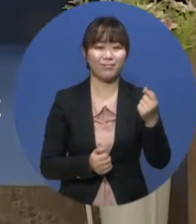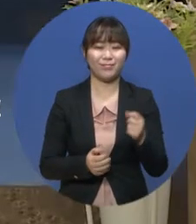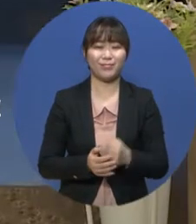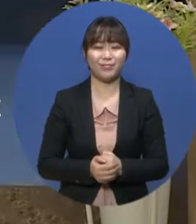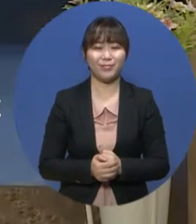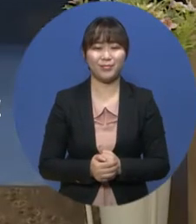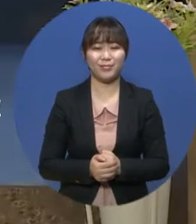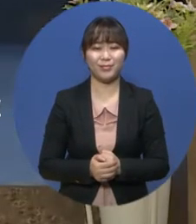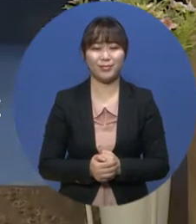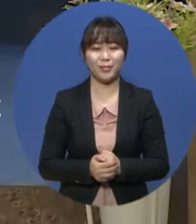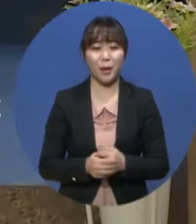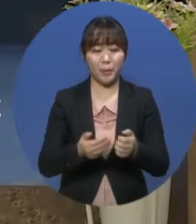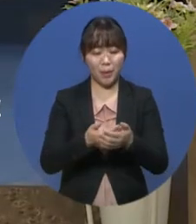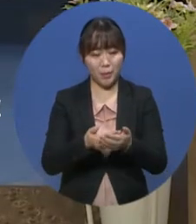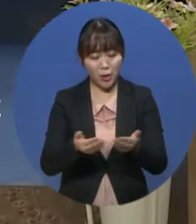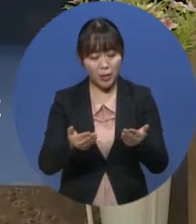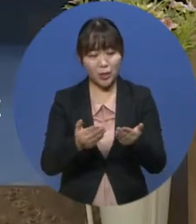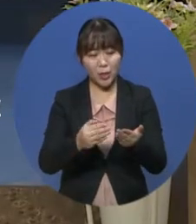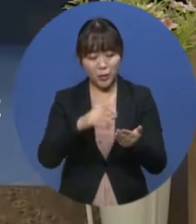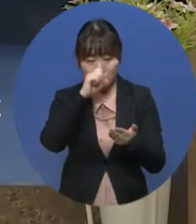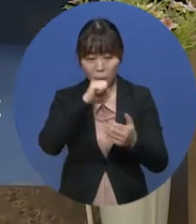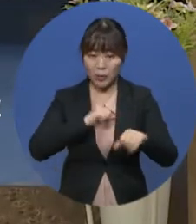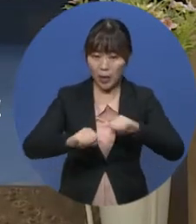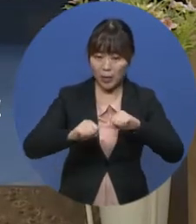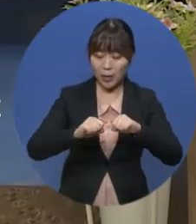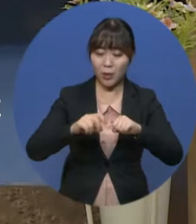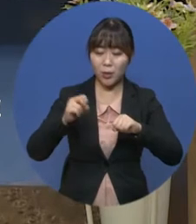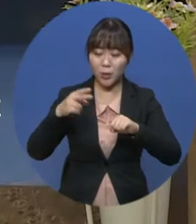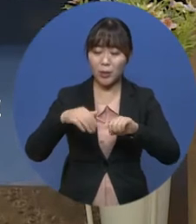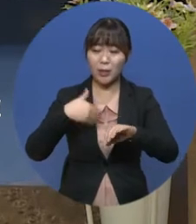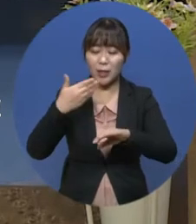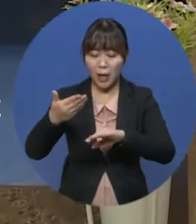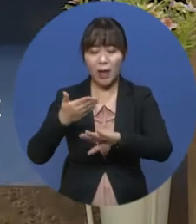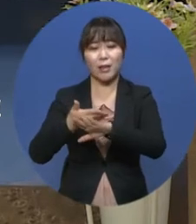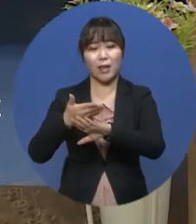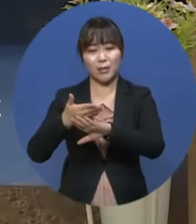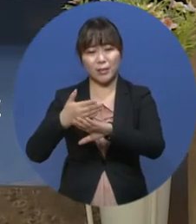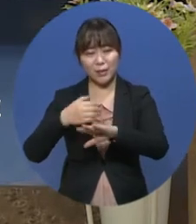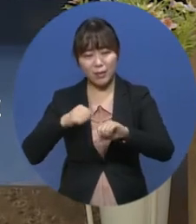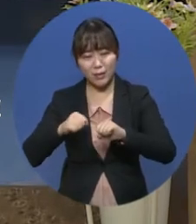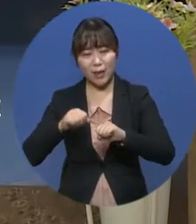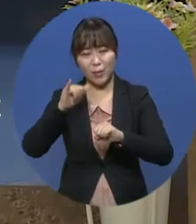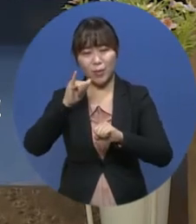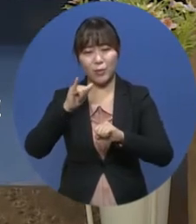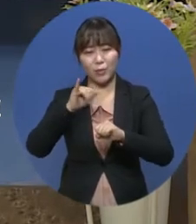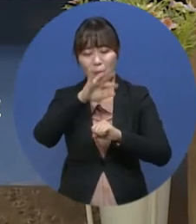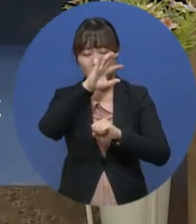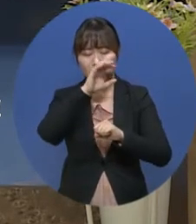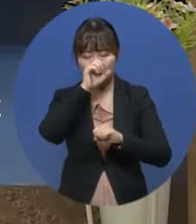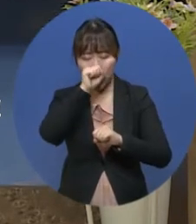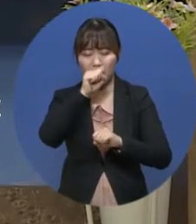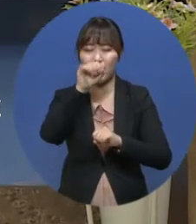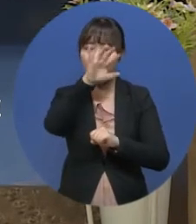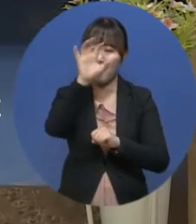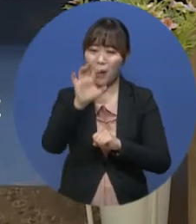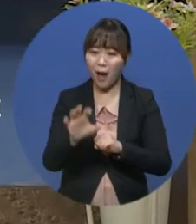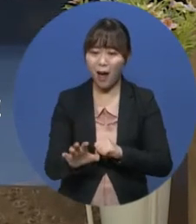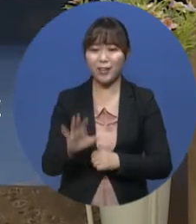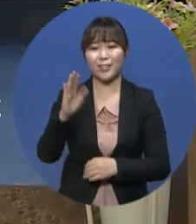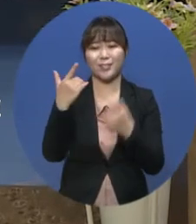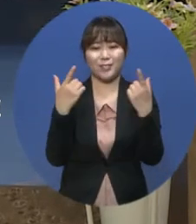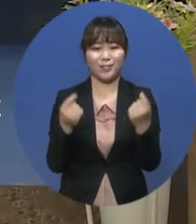이제 베풀어주시는 이제 그 선행이 또 다른 선행을 낳고 그렇게 좋은 선수 아니 돼서 일어난 것 외에